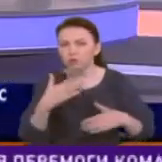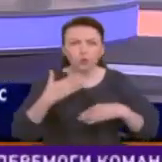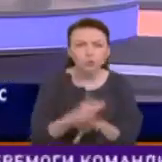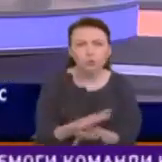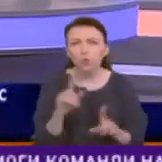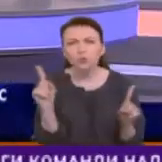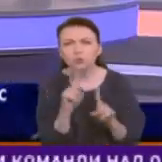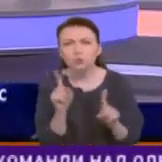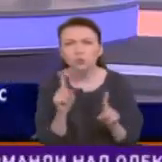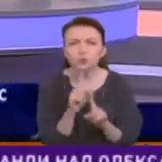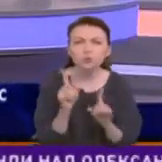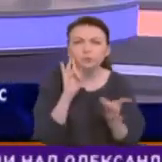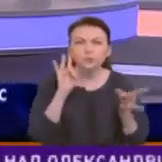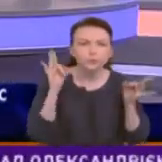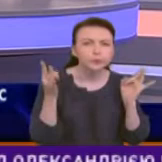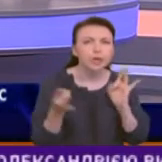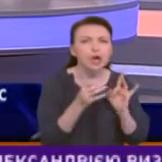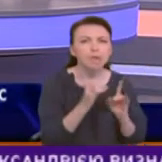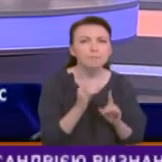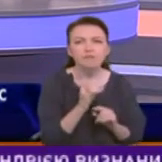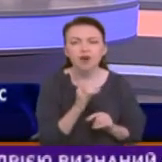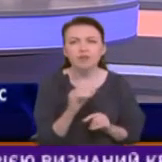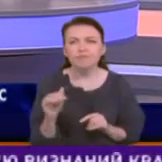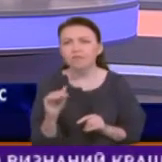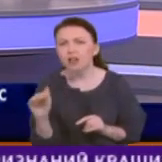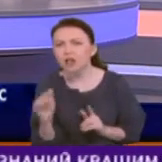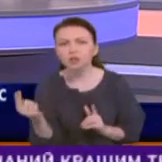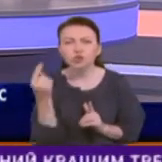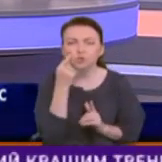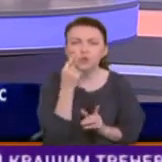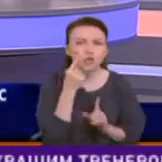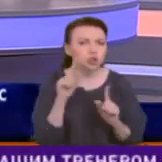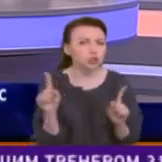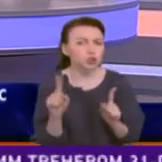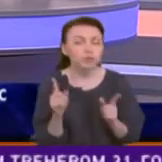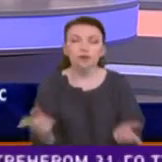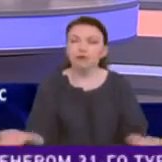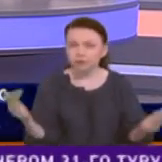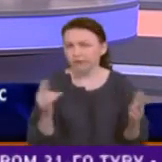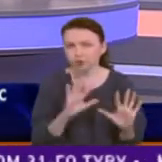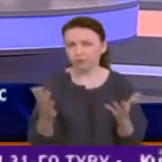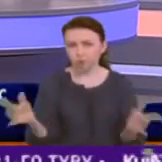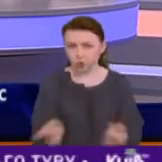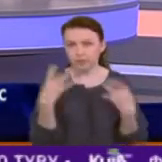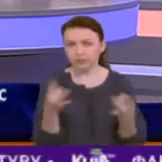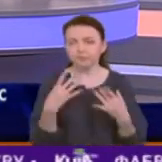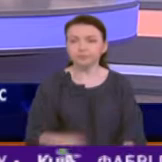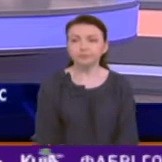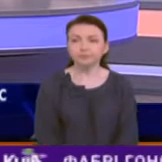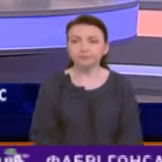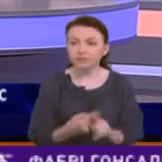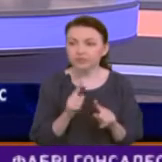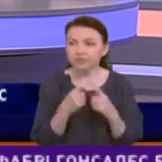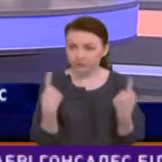розколи, Епіфанії, Філарет чи ображений, чи не... Давайте спочатку, що відбувається? Це